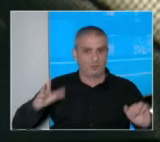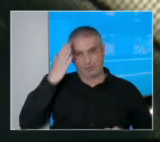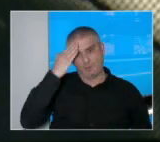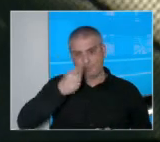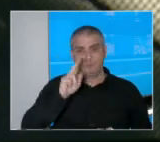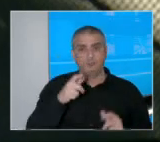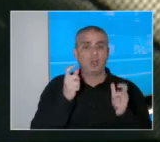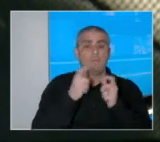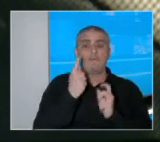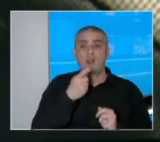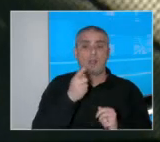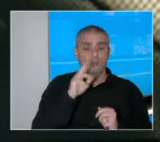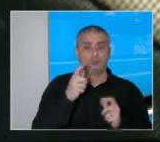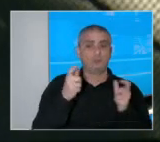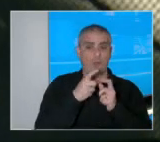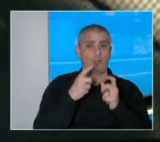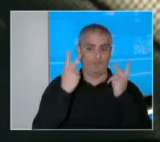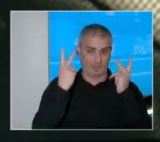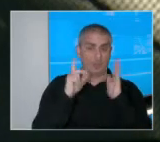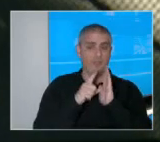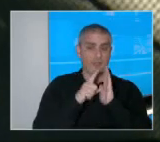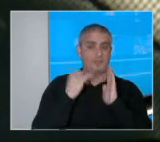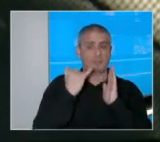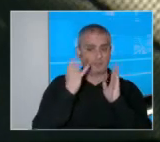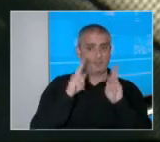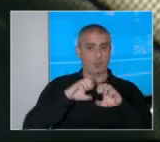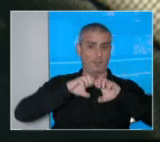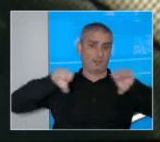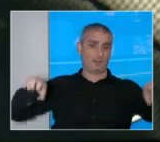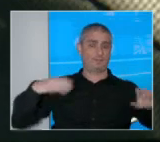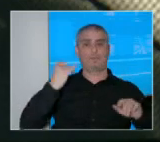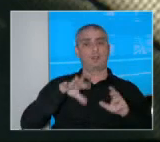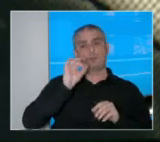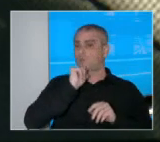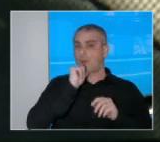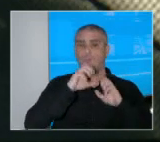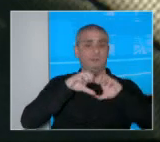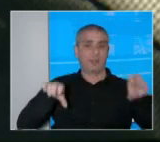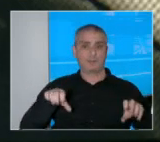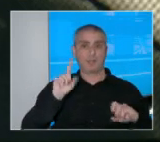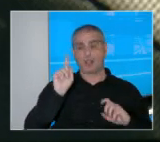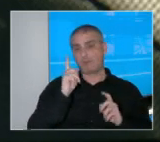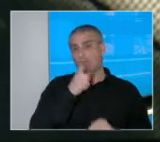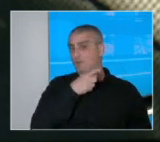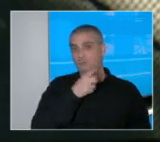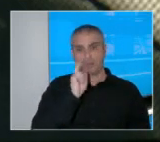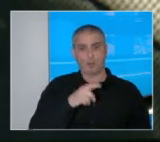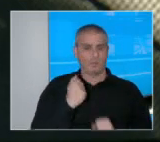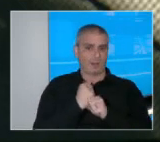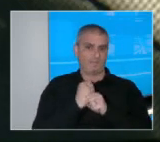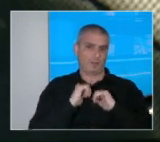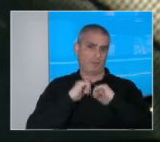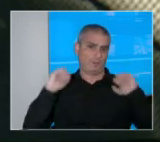אתם יודעים, יש איזו מפלגה שיש לה בלוק בעיקרון טכני, הם תמיד יכולים להתפלג, הם בדרך כלל בוחרים לא להתפלג, אבל המחויבות שהם יכולים לפעול...